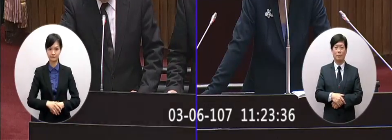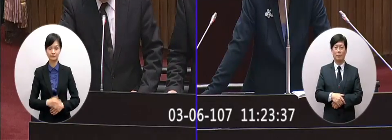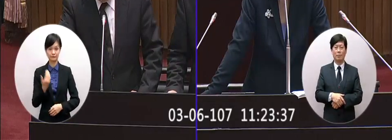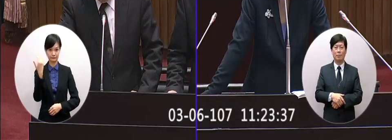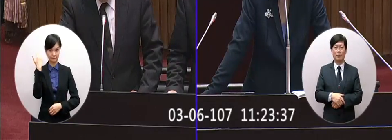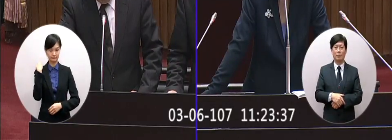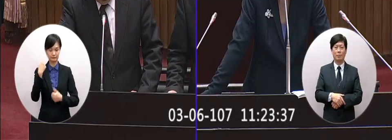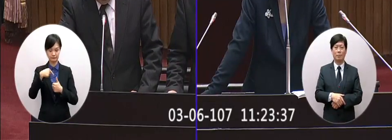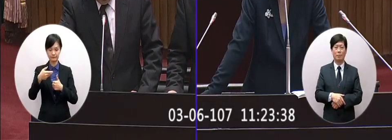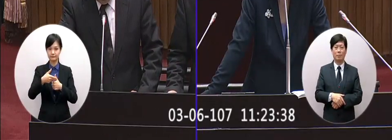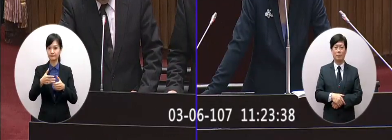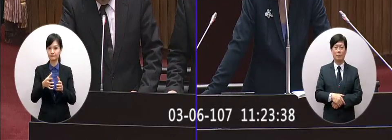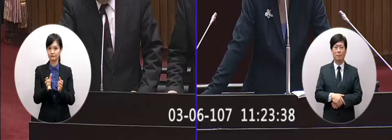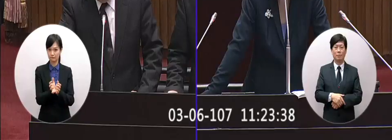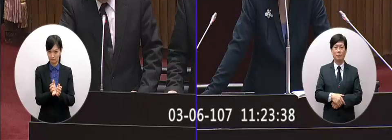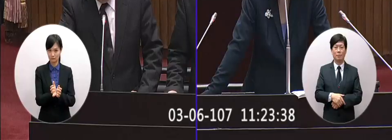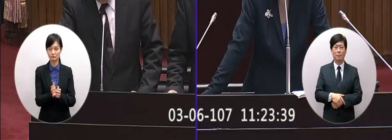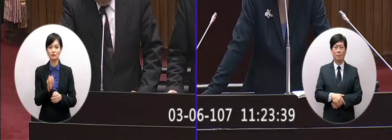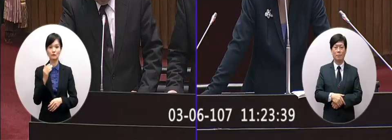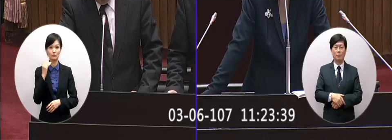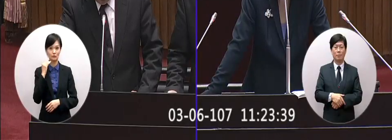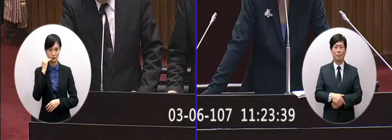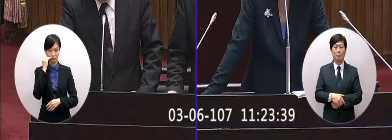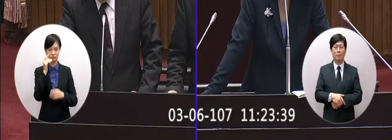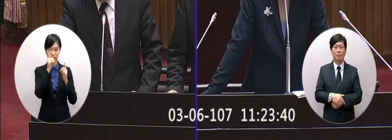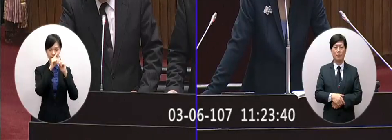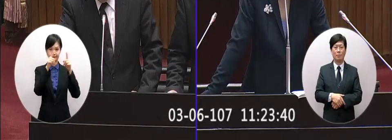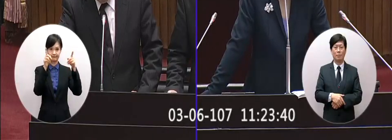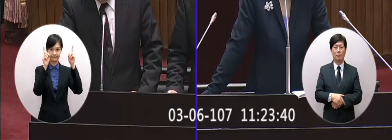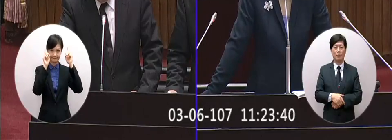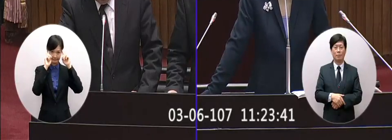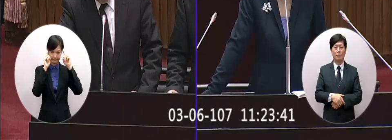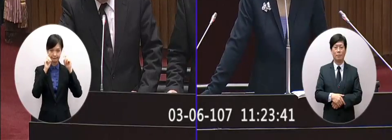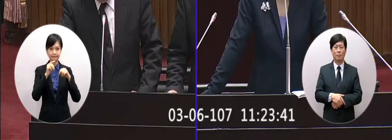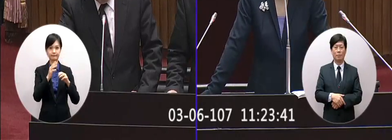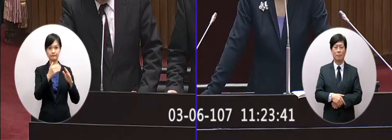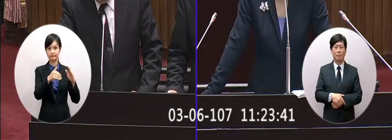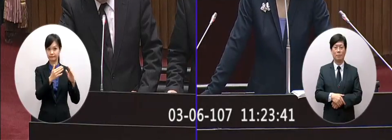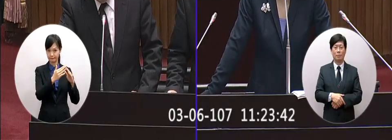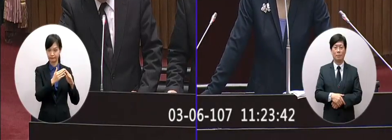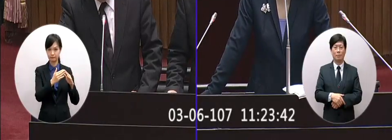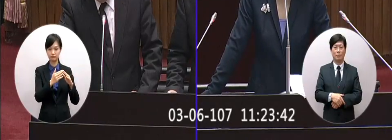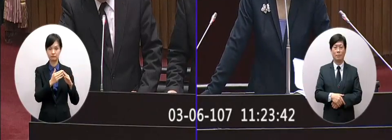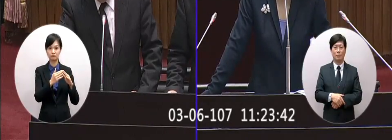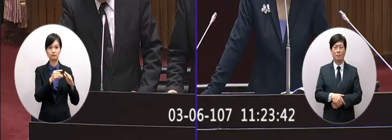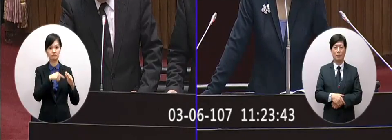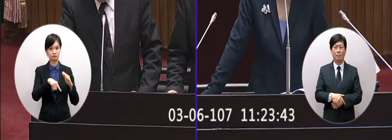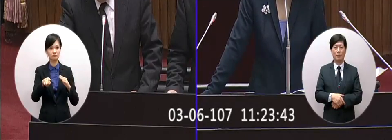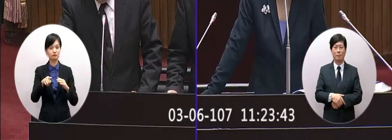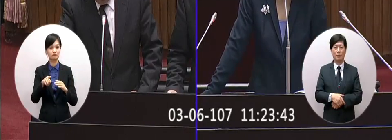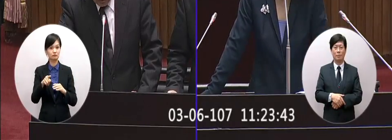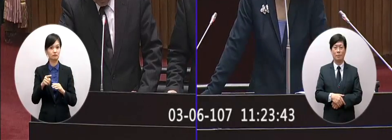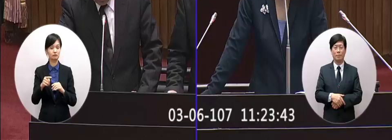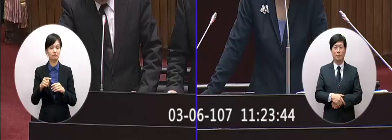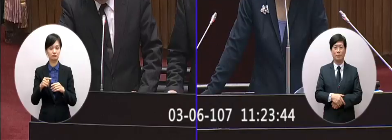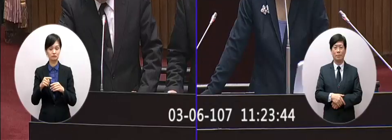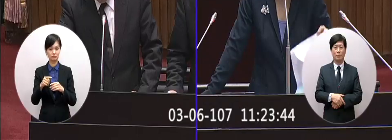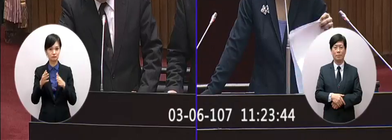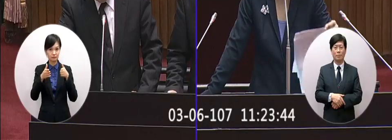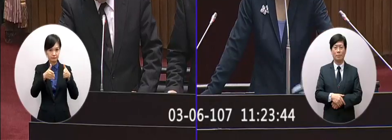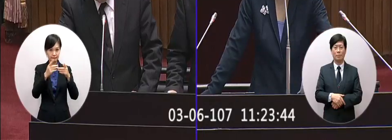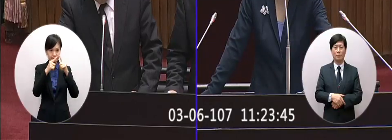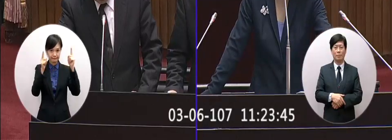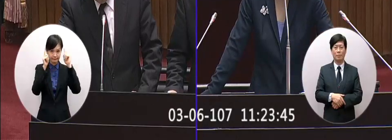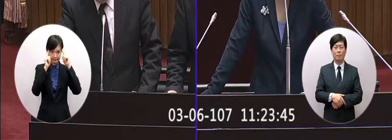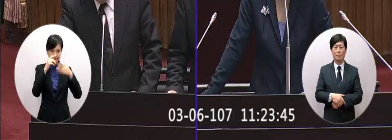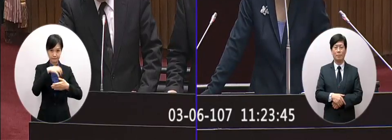教育部假如接受到大学，会到教育部有关于大学里面的老师